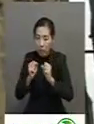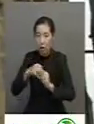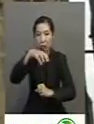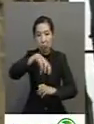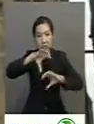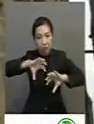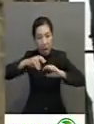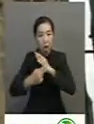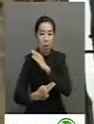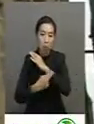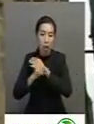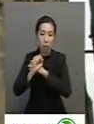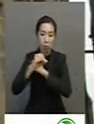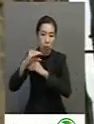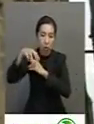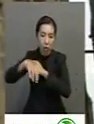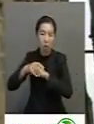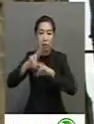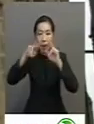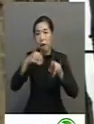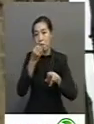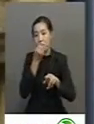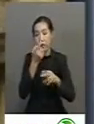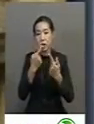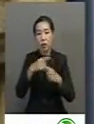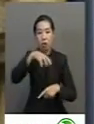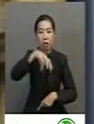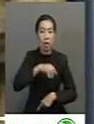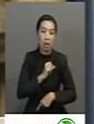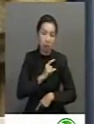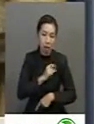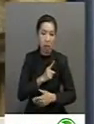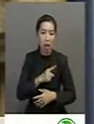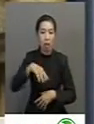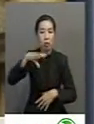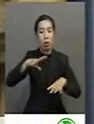การโรงแรมสโมสรร้านอาหารรวมไปถึงศาสนสถานสวนสาธารณ